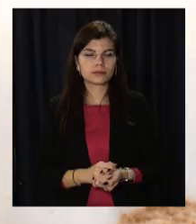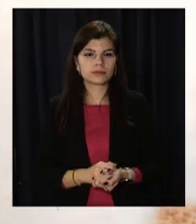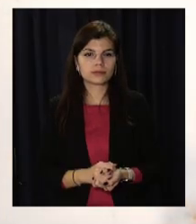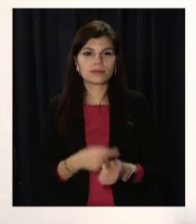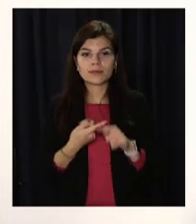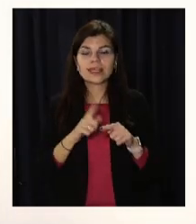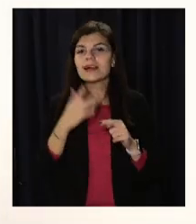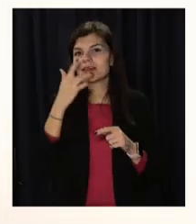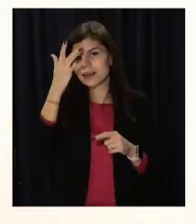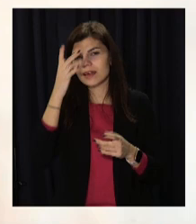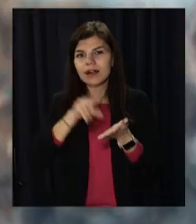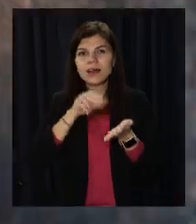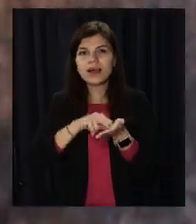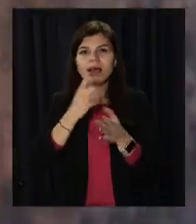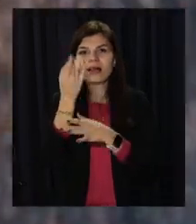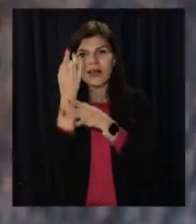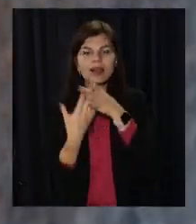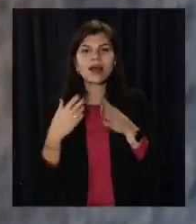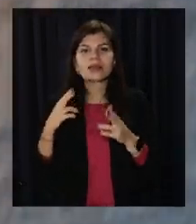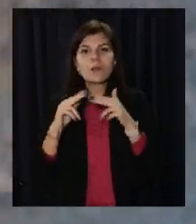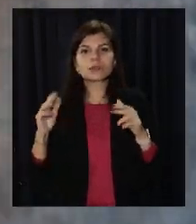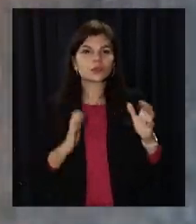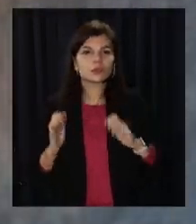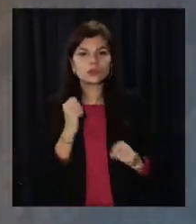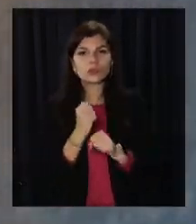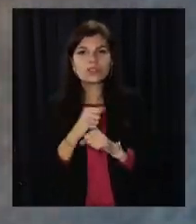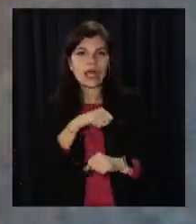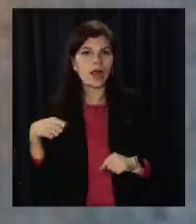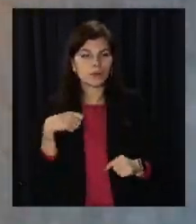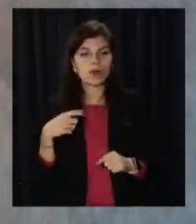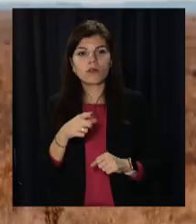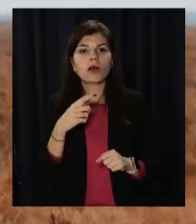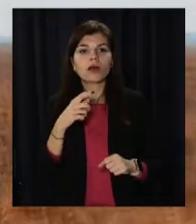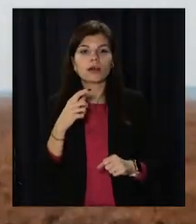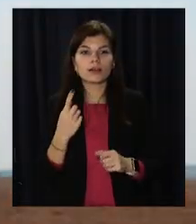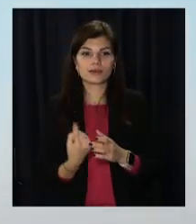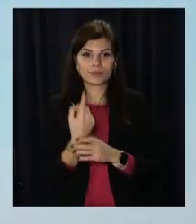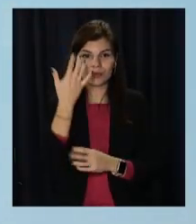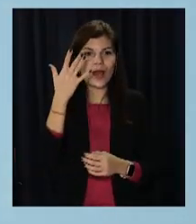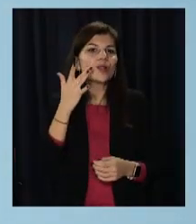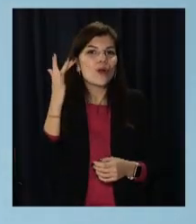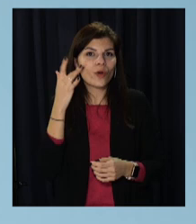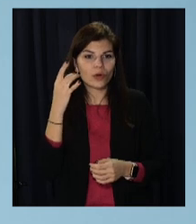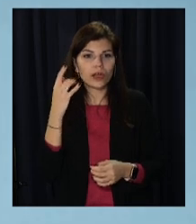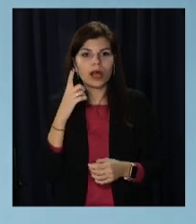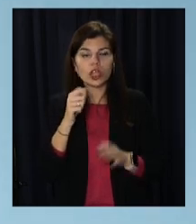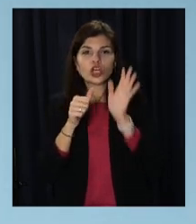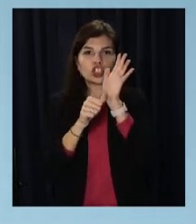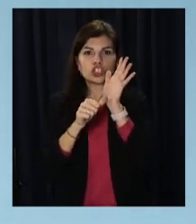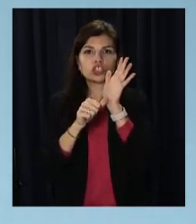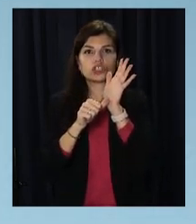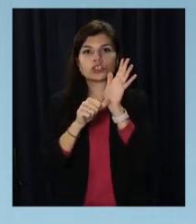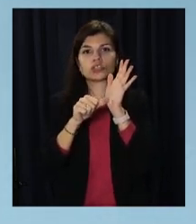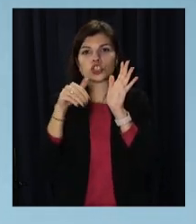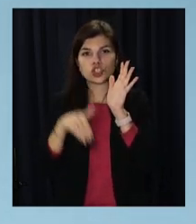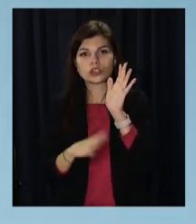Це літні кадри запуску ракет, які дніпровські студенти зробили самостійно. Надлегкий космічний апарат здіймається на 6,5 тисяч